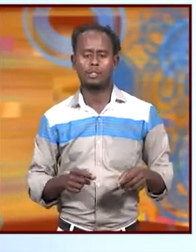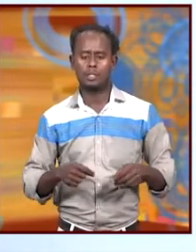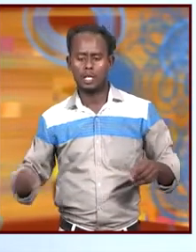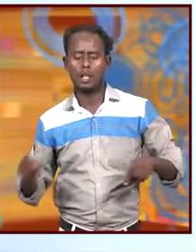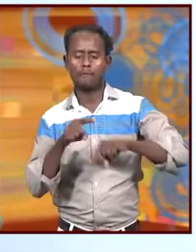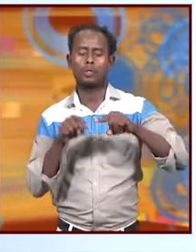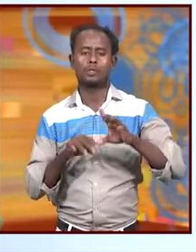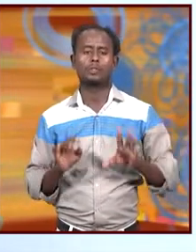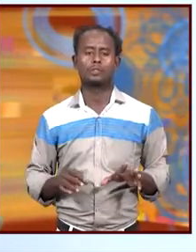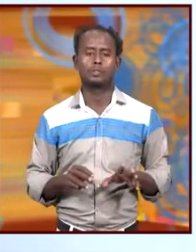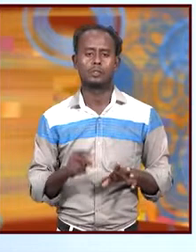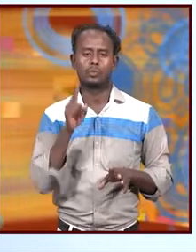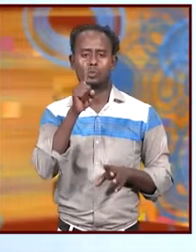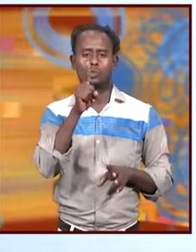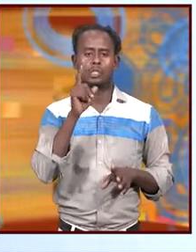வகுக்க வேண்டும்.